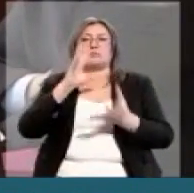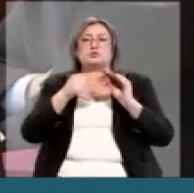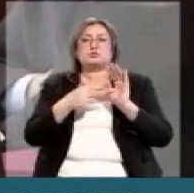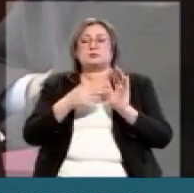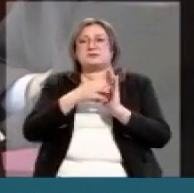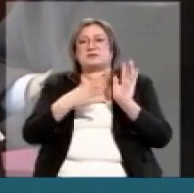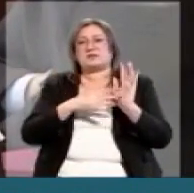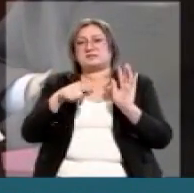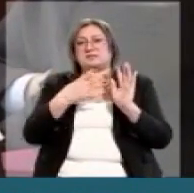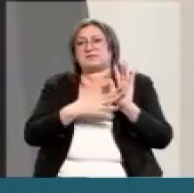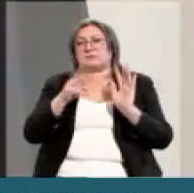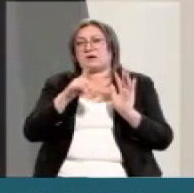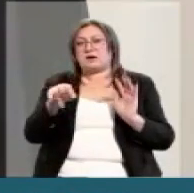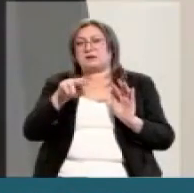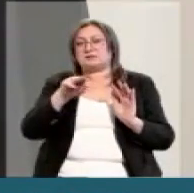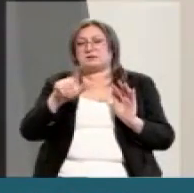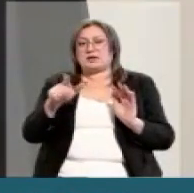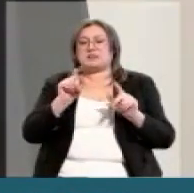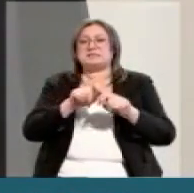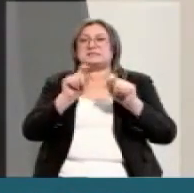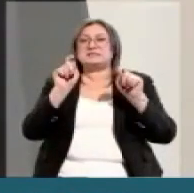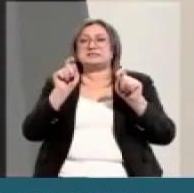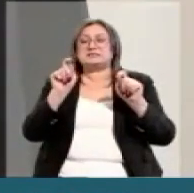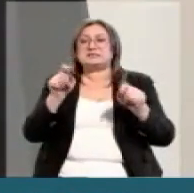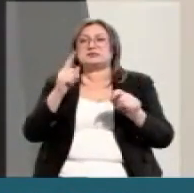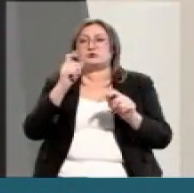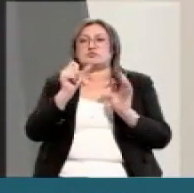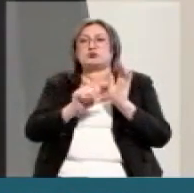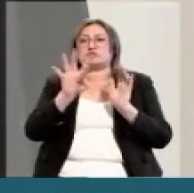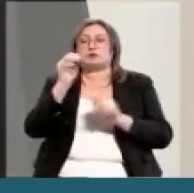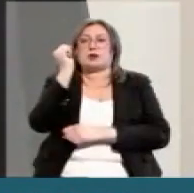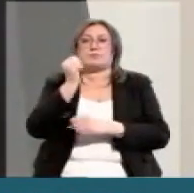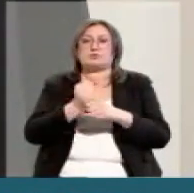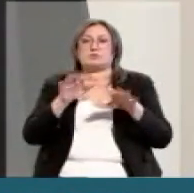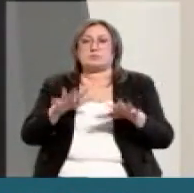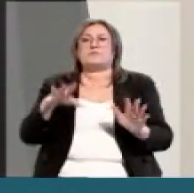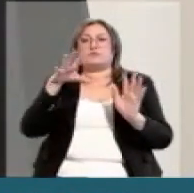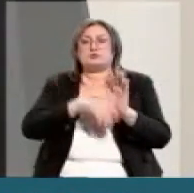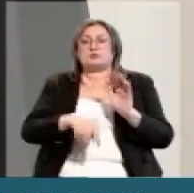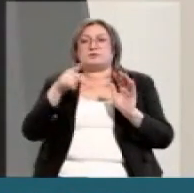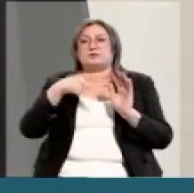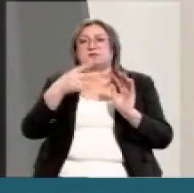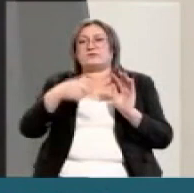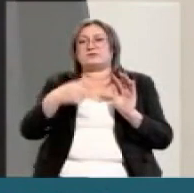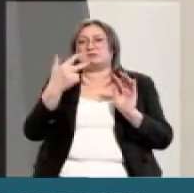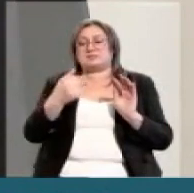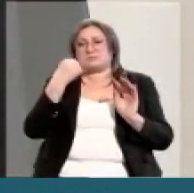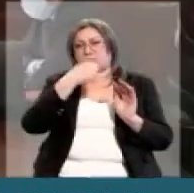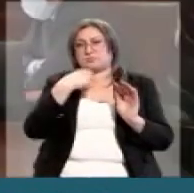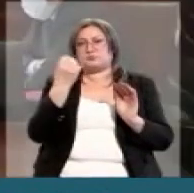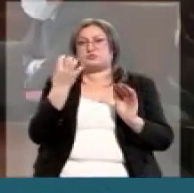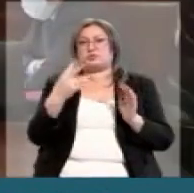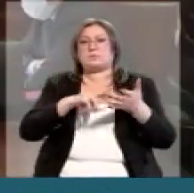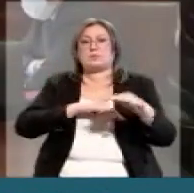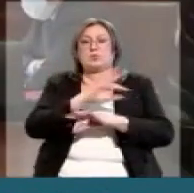сумму 19,9 миллиардов тенге. С созданием 164 рабочих мест. В том числе в 2023 году